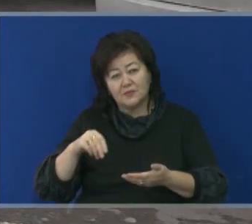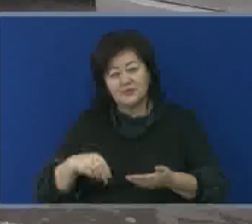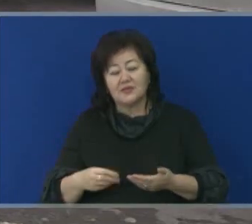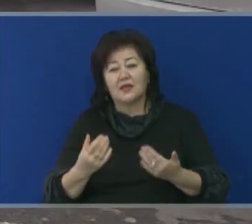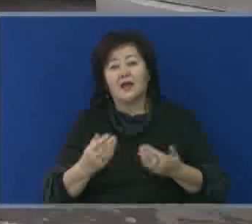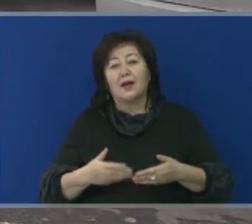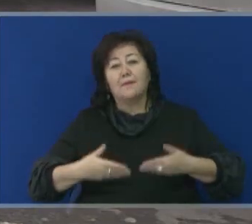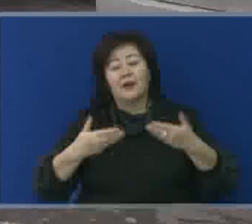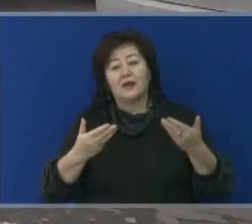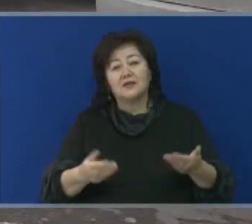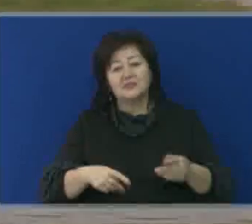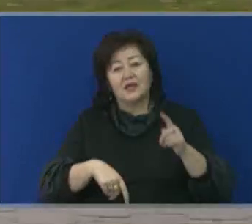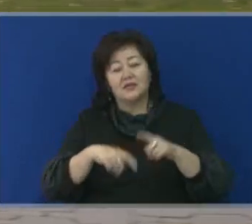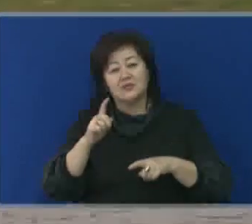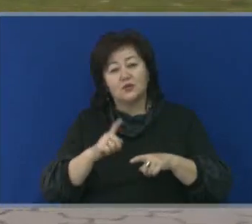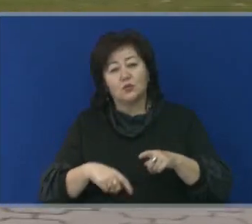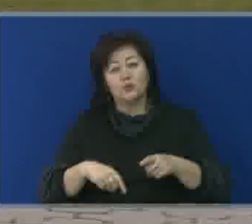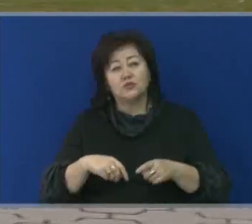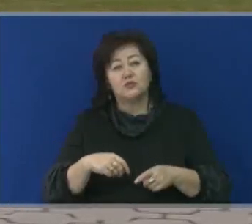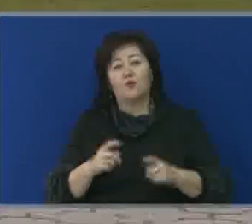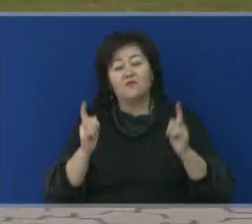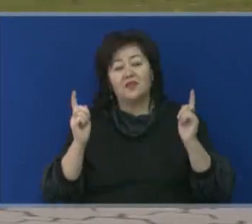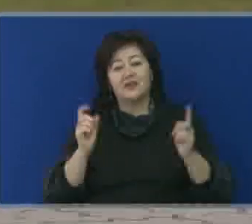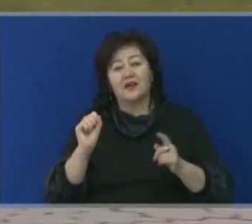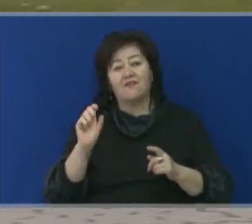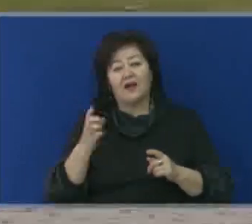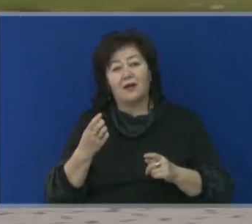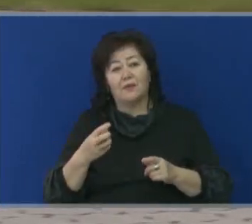– показать родину Великого Абая с точки зрения культуры просвещения.